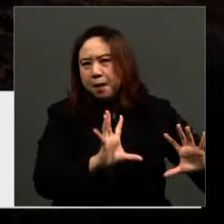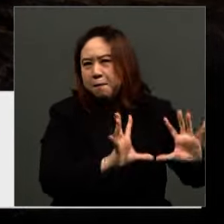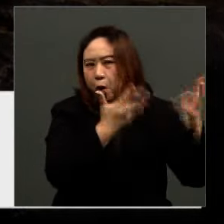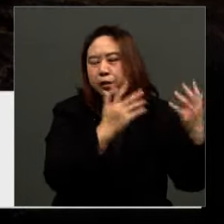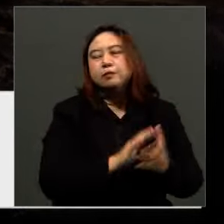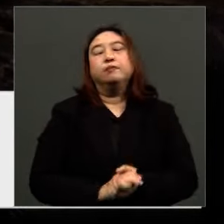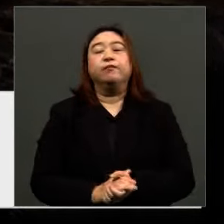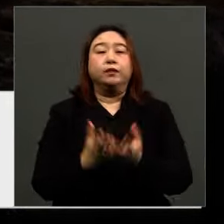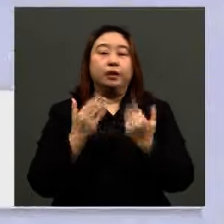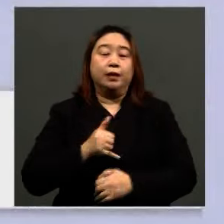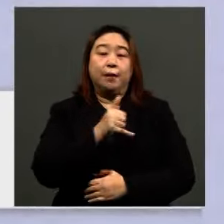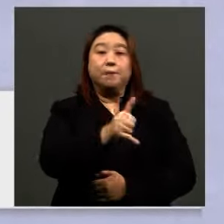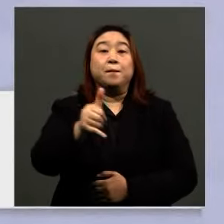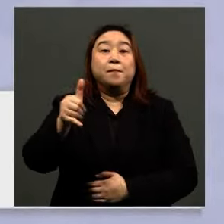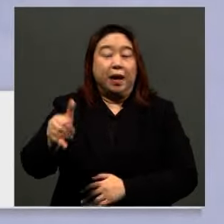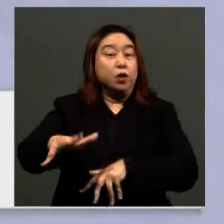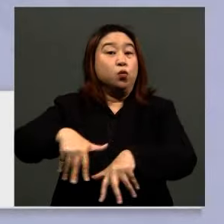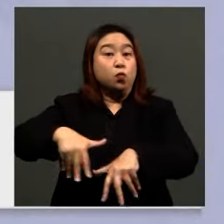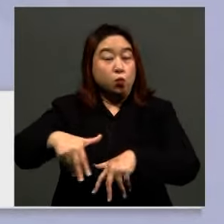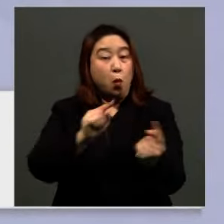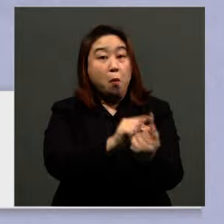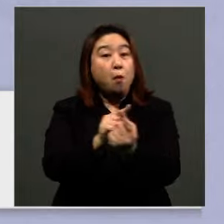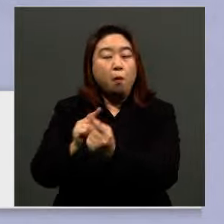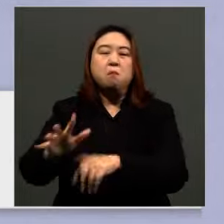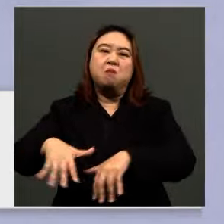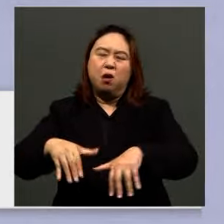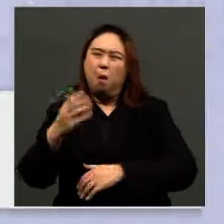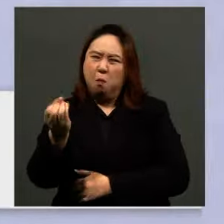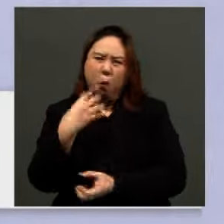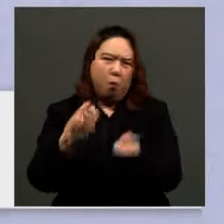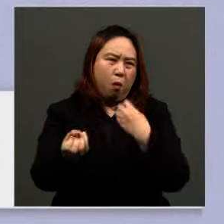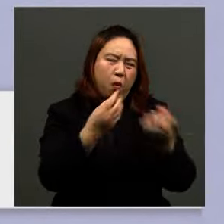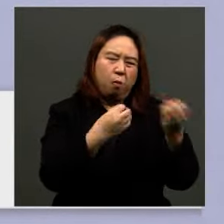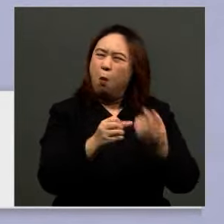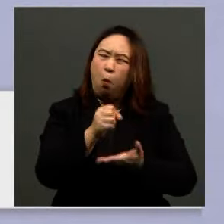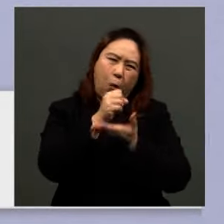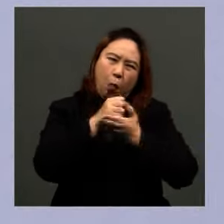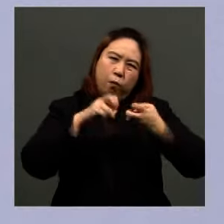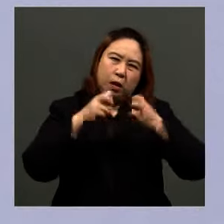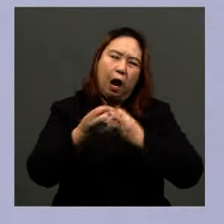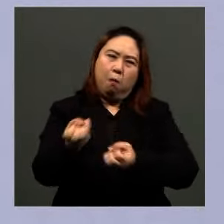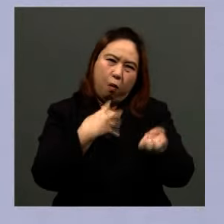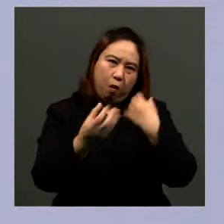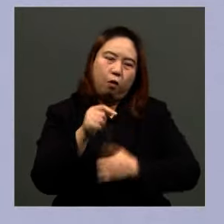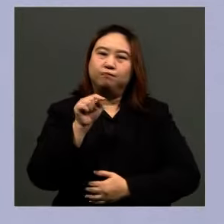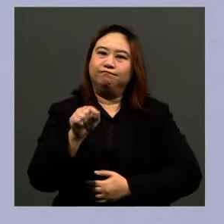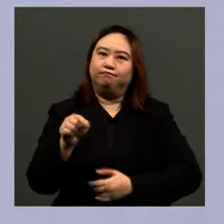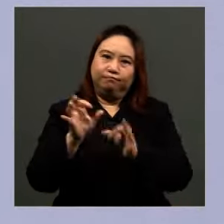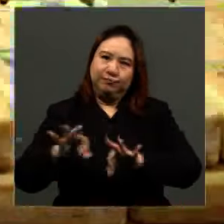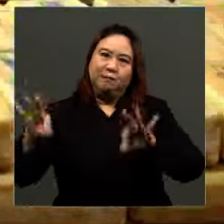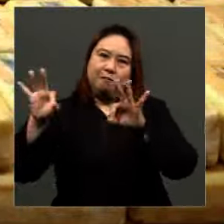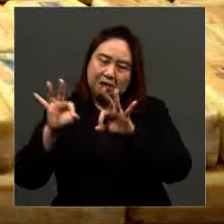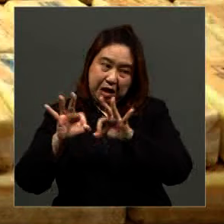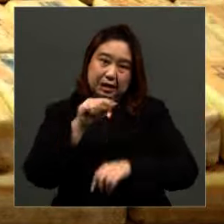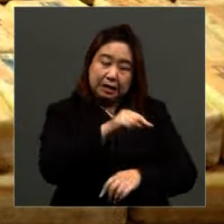พื้นที่ในทุกอนูและทุกชุมชนชาวบ้านพูดถือเรื่องนี้นะคะดังนั้นปัญหายาเสพติดจึงสำคัญมากกว่าปัญหาปัก